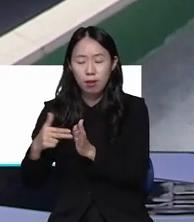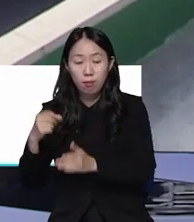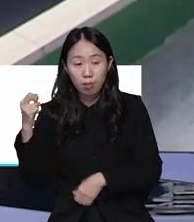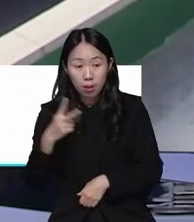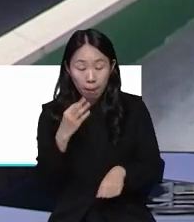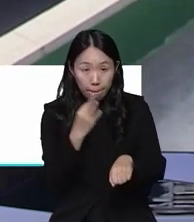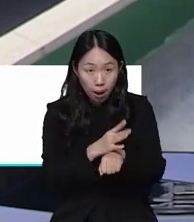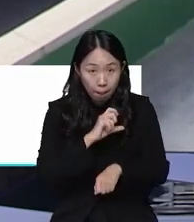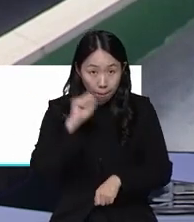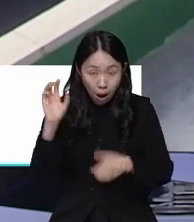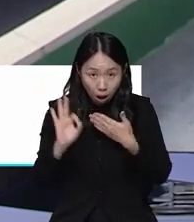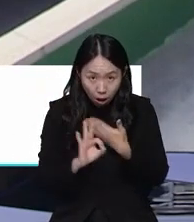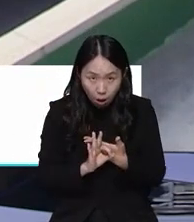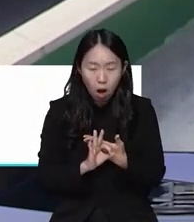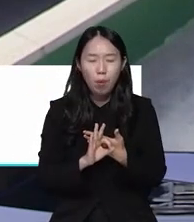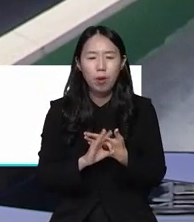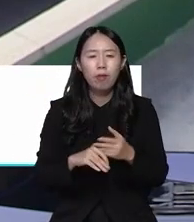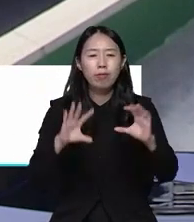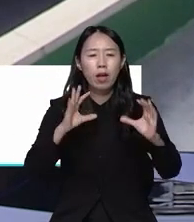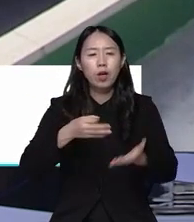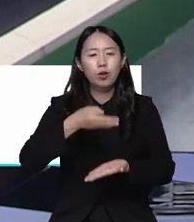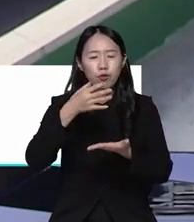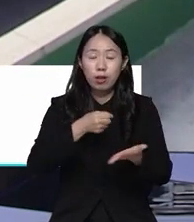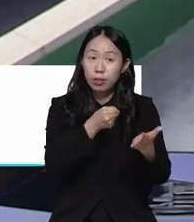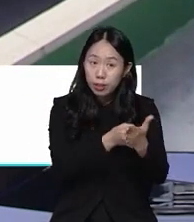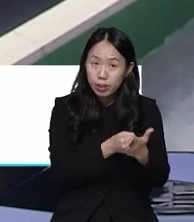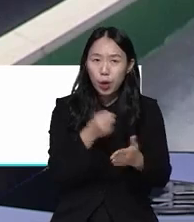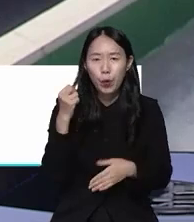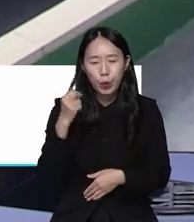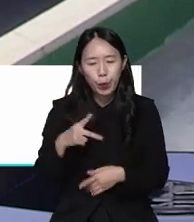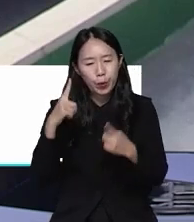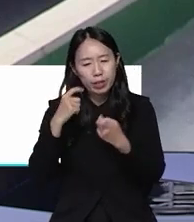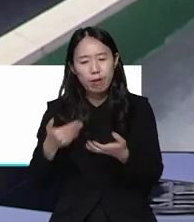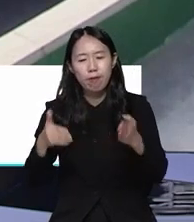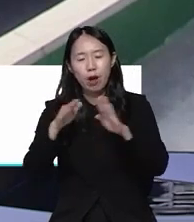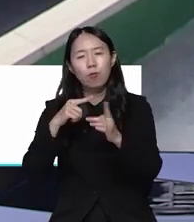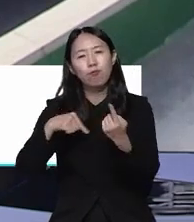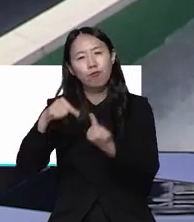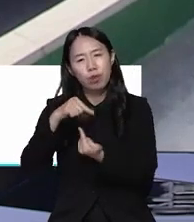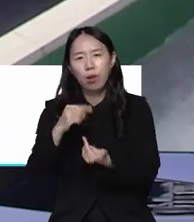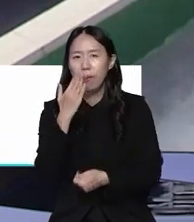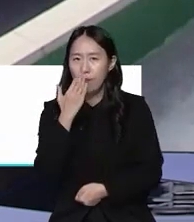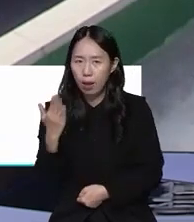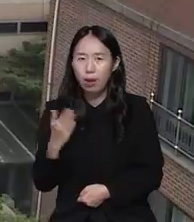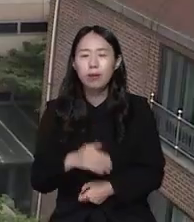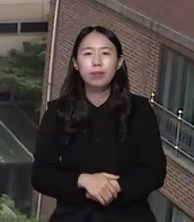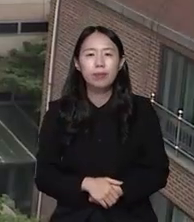문화재 지정과 기념관 운영이 가능할 전망입니다. 이형계 기자입니다.